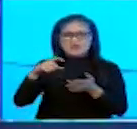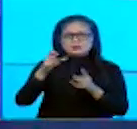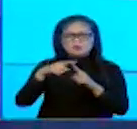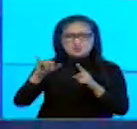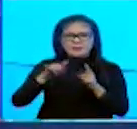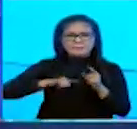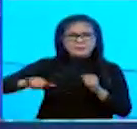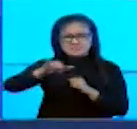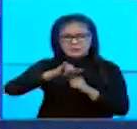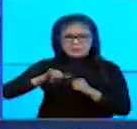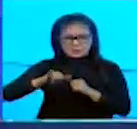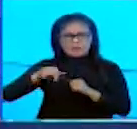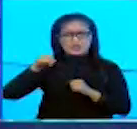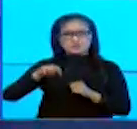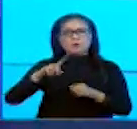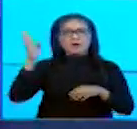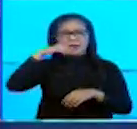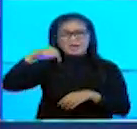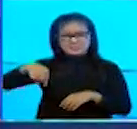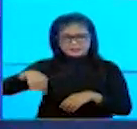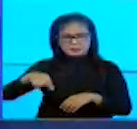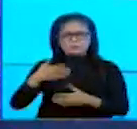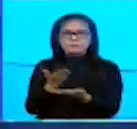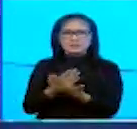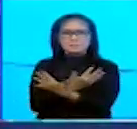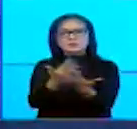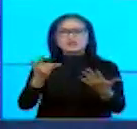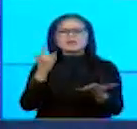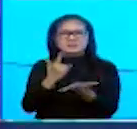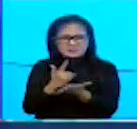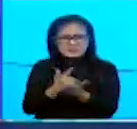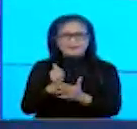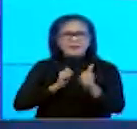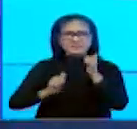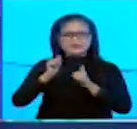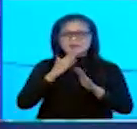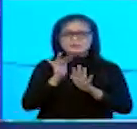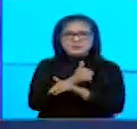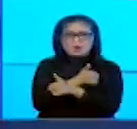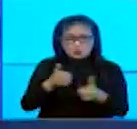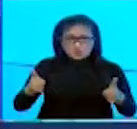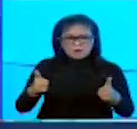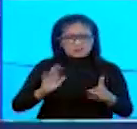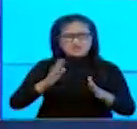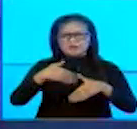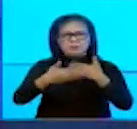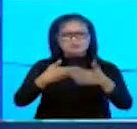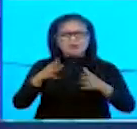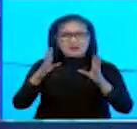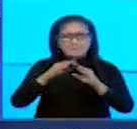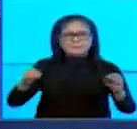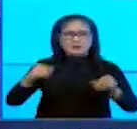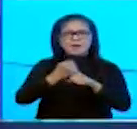sejatinya jatuh hari ini dan meminta masyarakat untuk tetap beraktivitas normal. Tidak ada operasi justisi yang digelar aparat di titik Simpang Gadok Bogor,